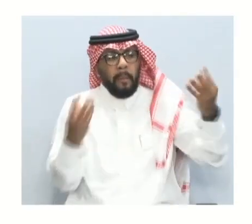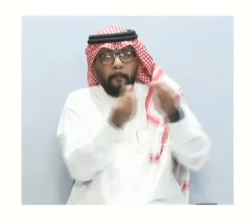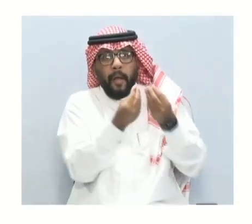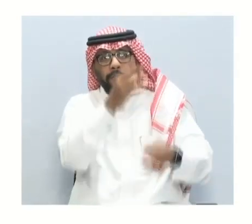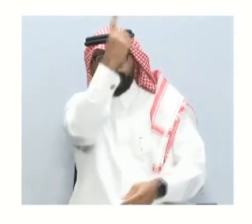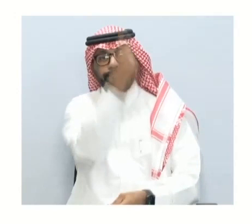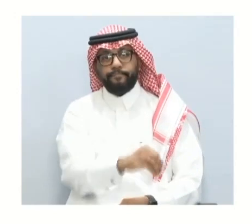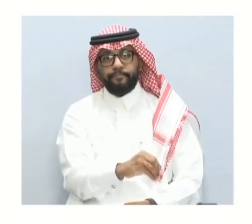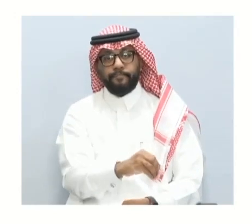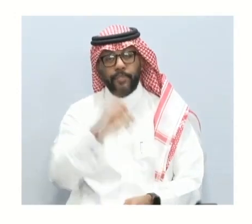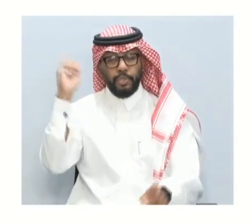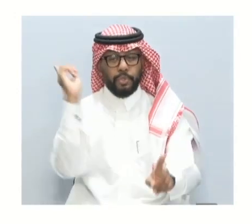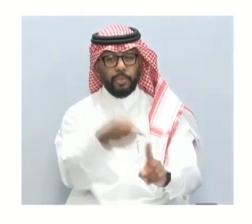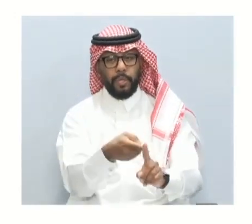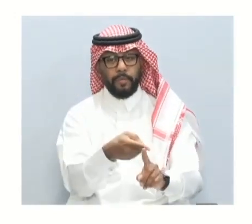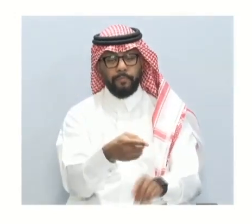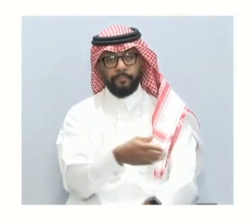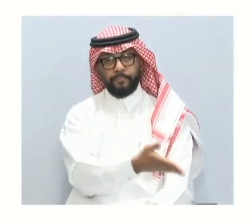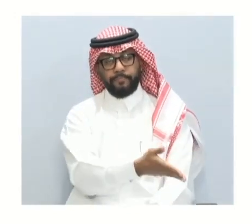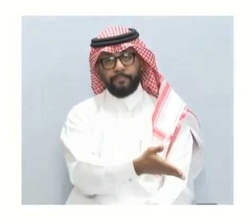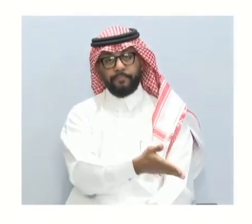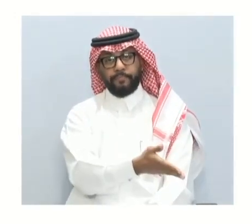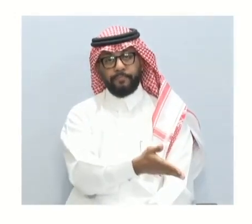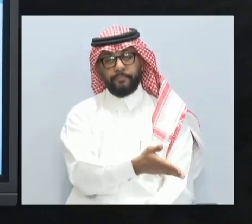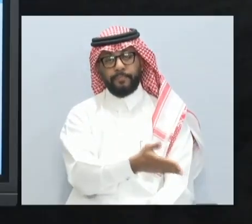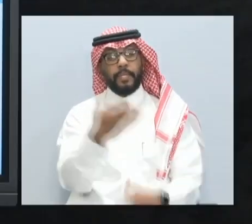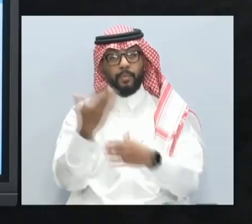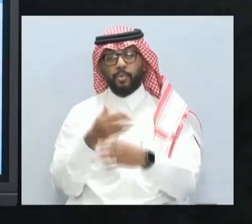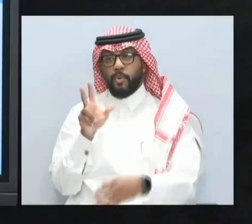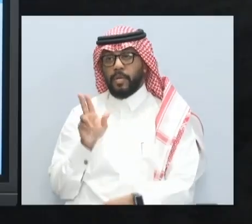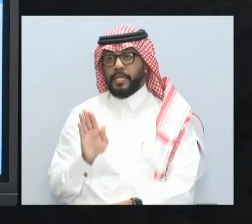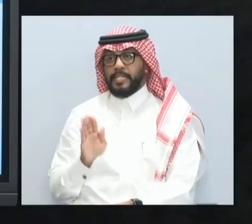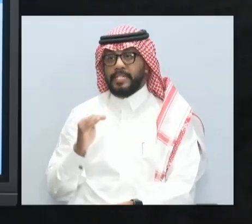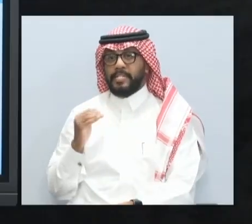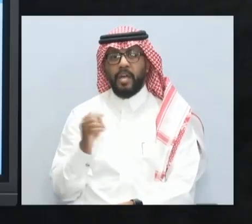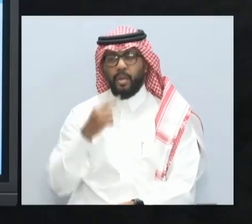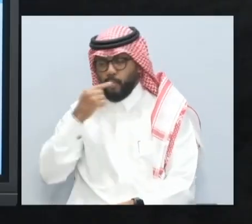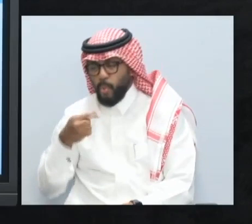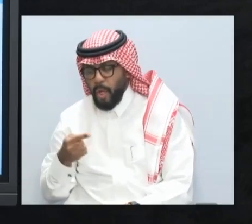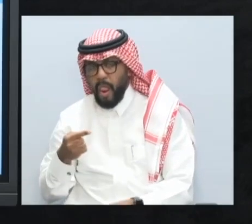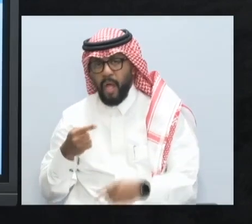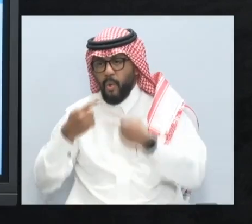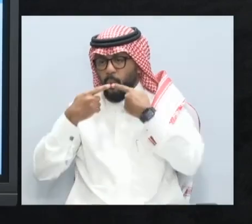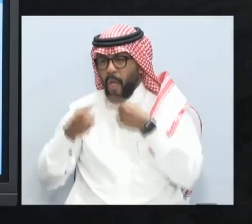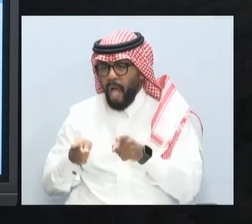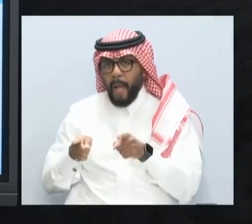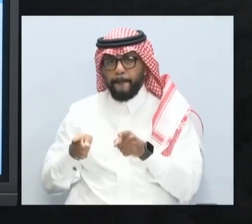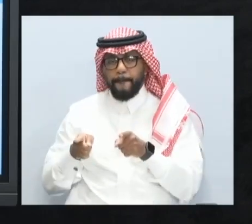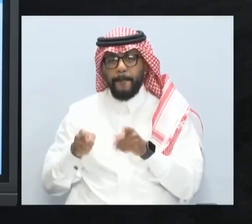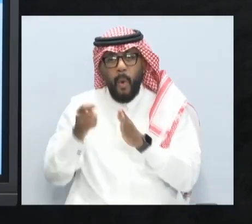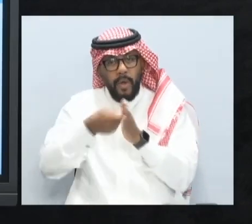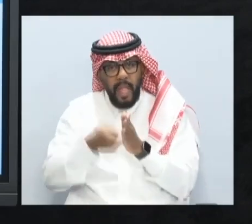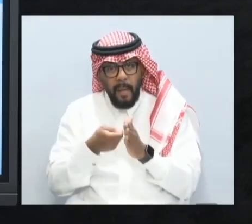السحر قلنا لكم انها ايش رقا وتعوذت هذه الرقى والتعوذات اما ان تكون